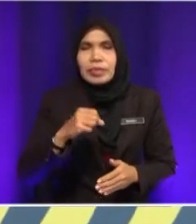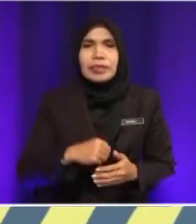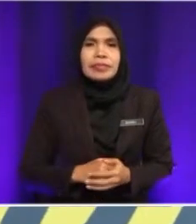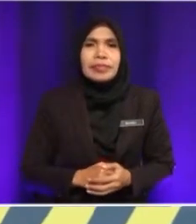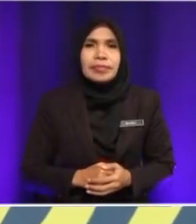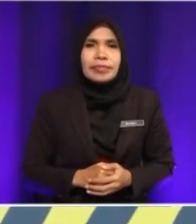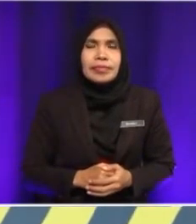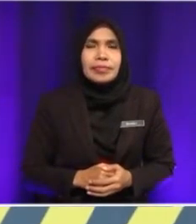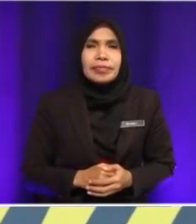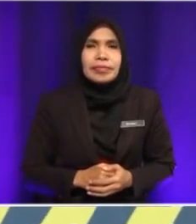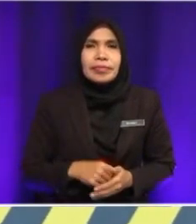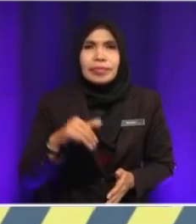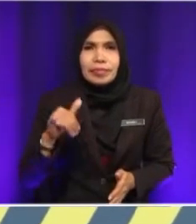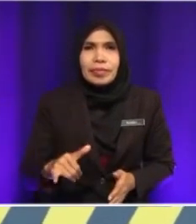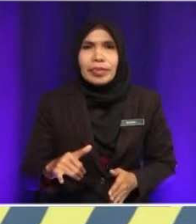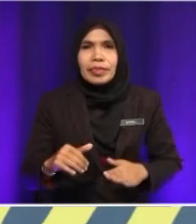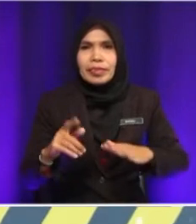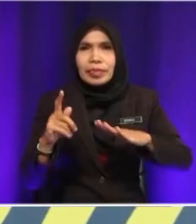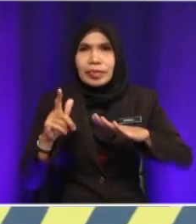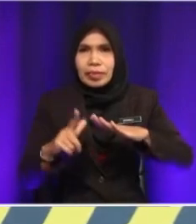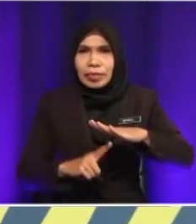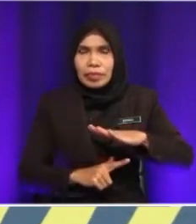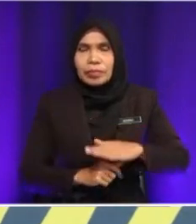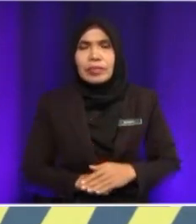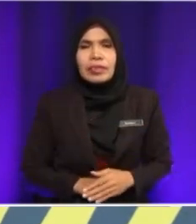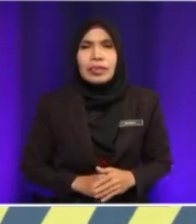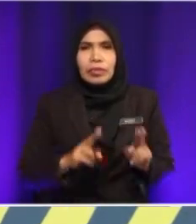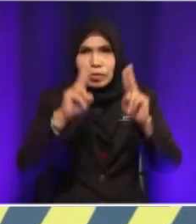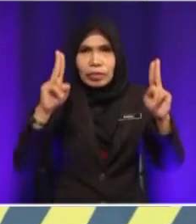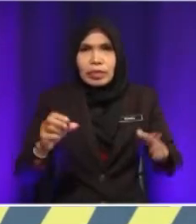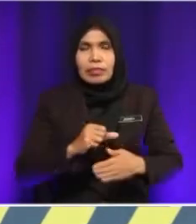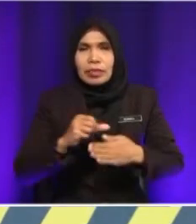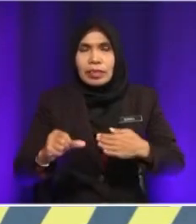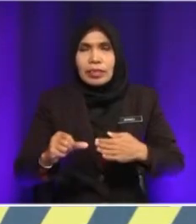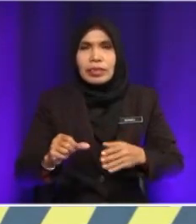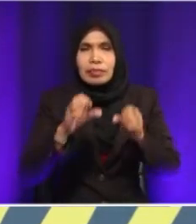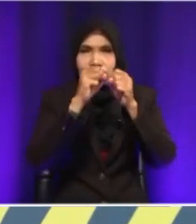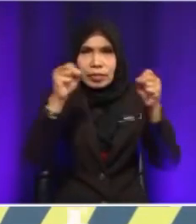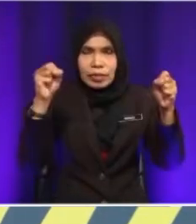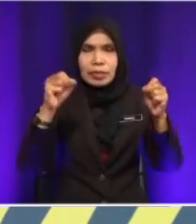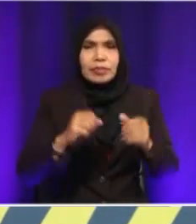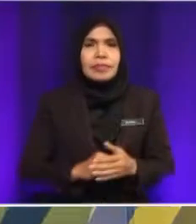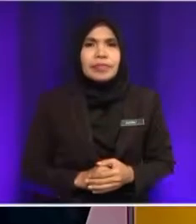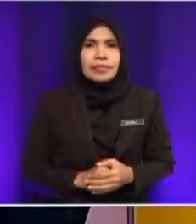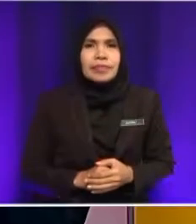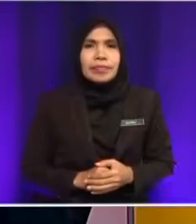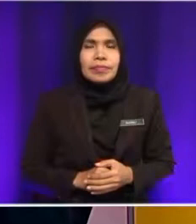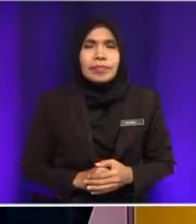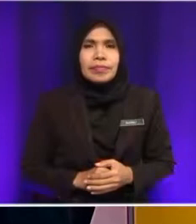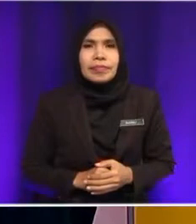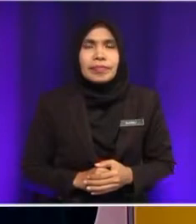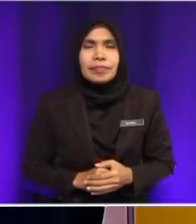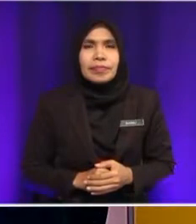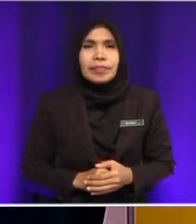yang terlibat dengan ujian akademik jadi semuanya adil saja di sekolah itu yang dipaparkan